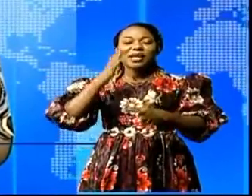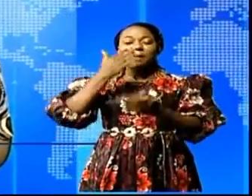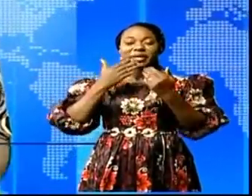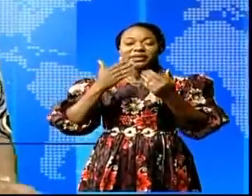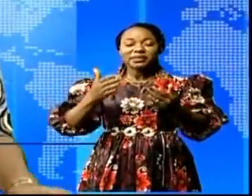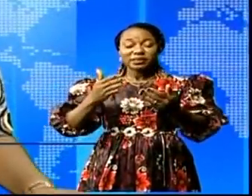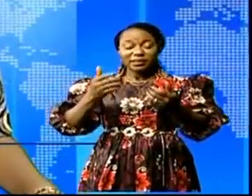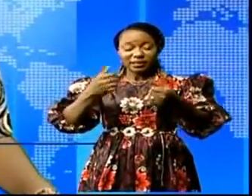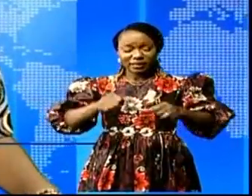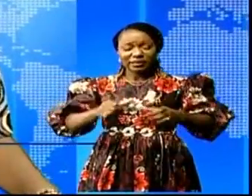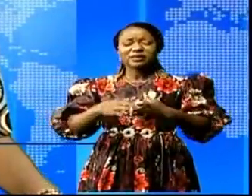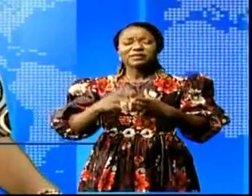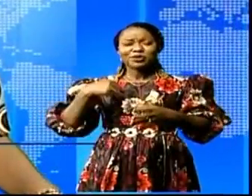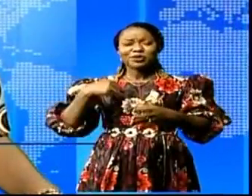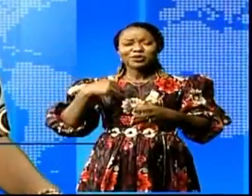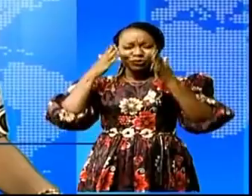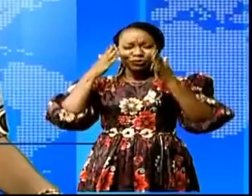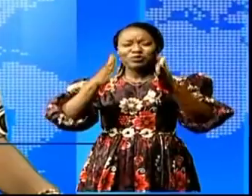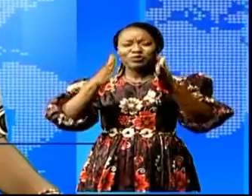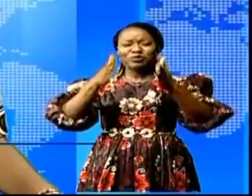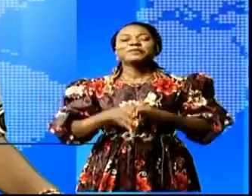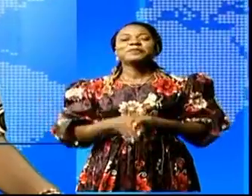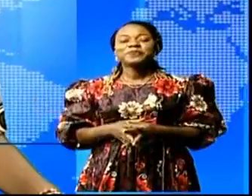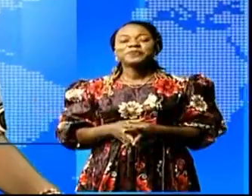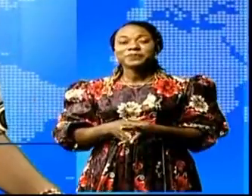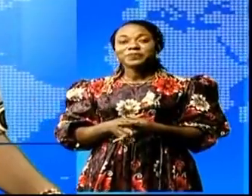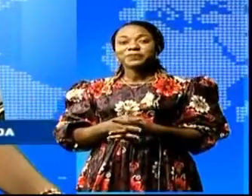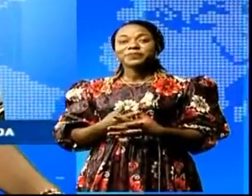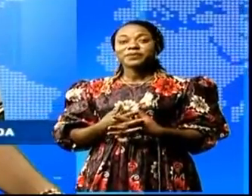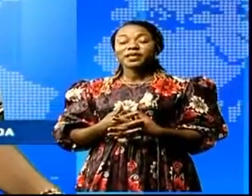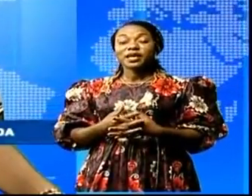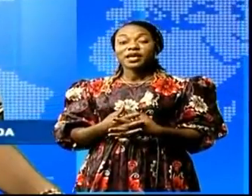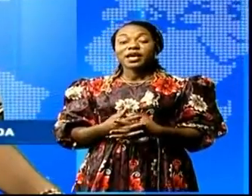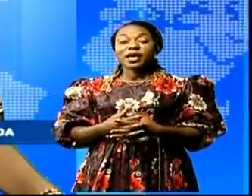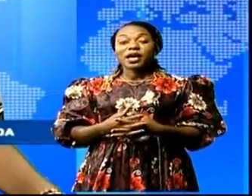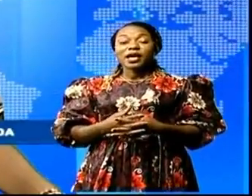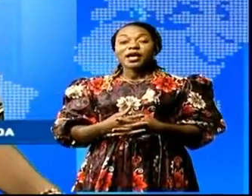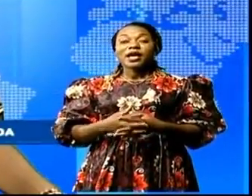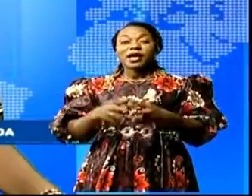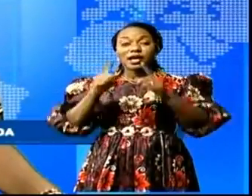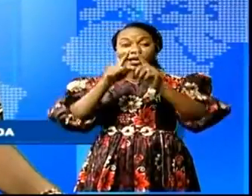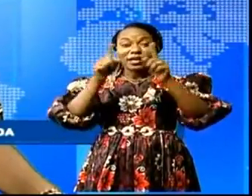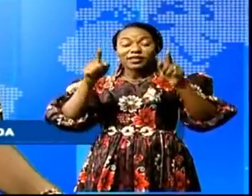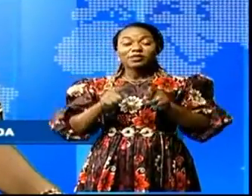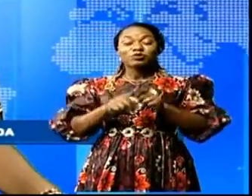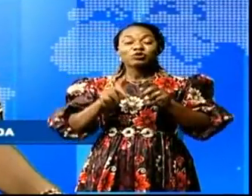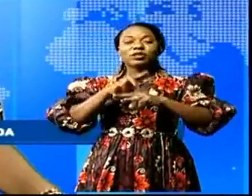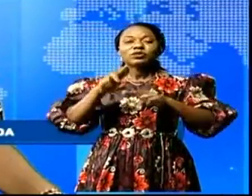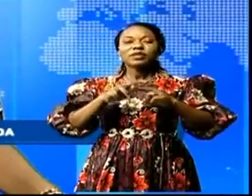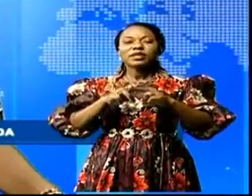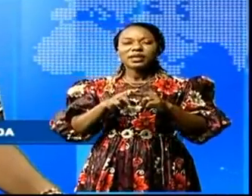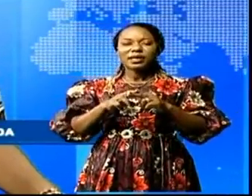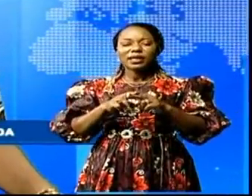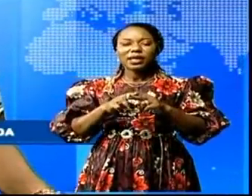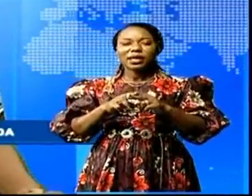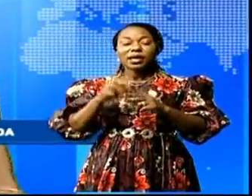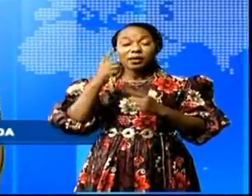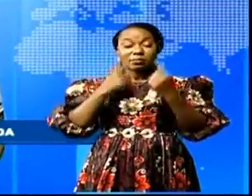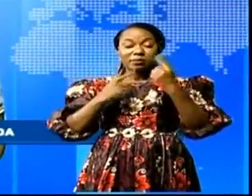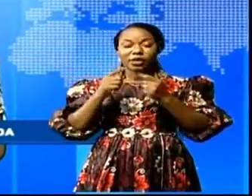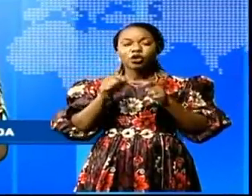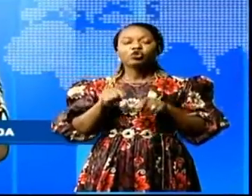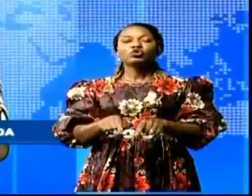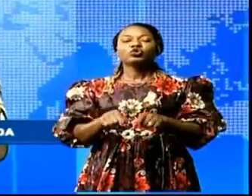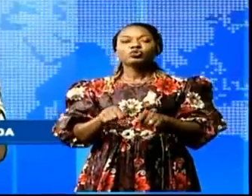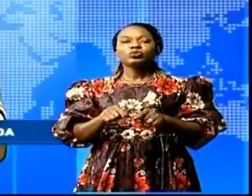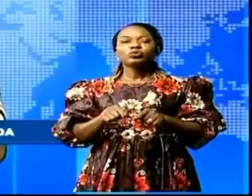nous sur la RTNT. La RTNT est en deuil. Elle vient de perdre l'un de ses grands